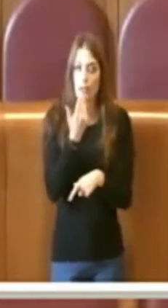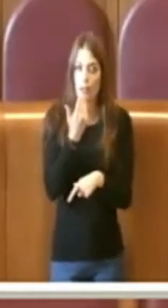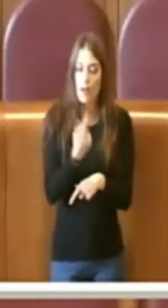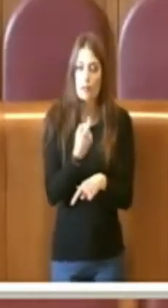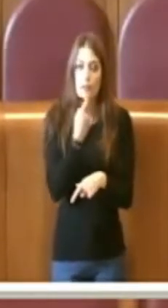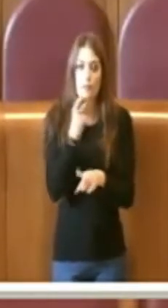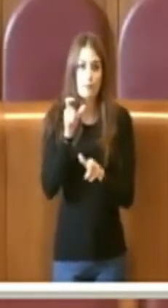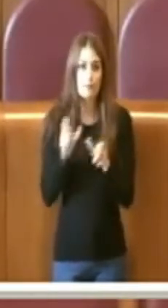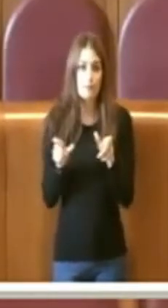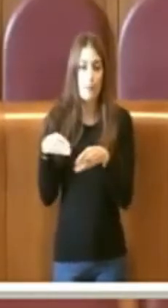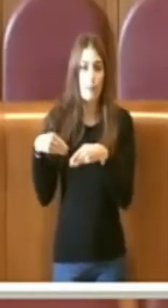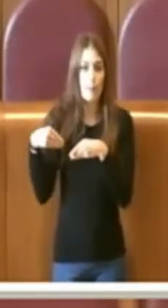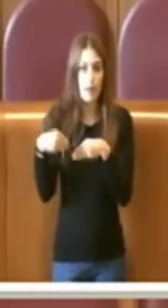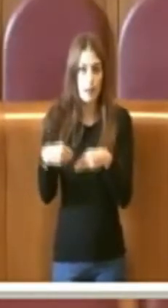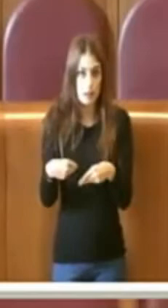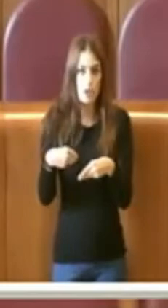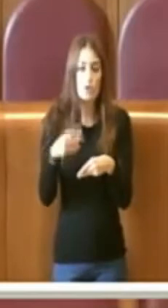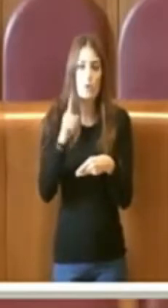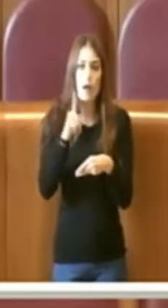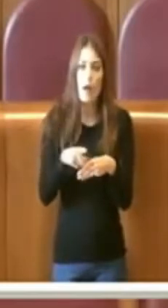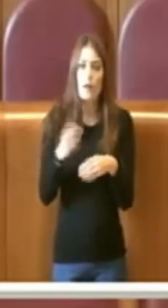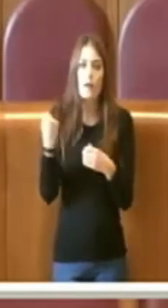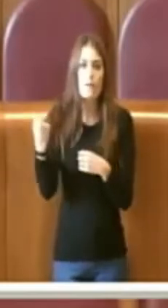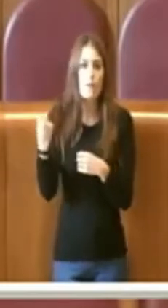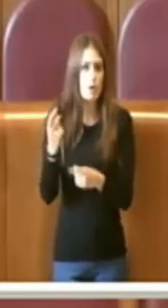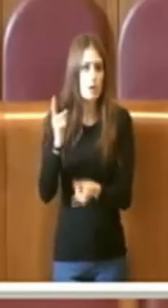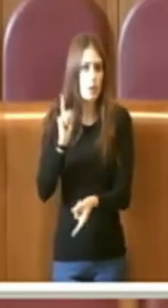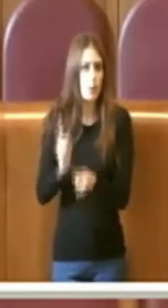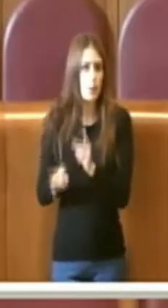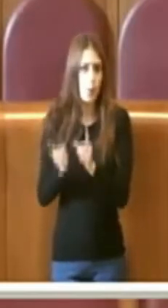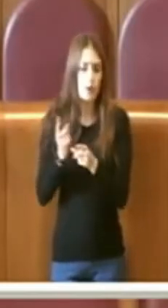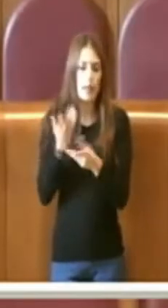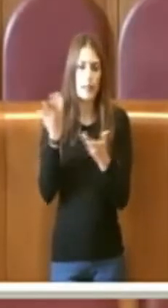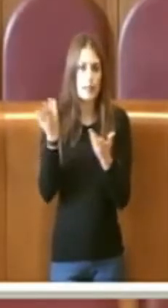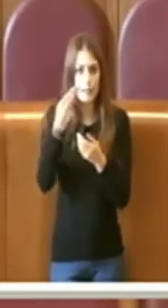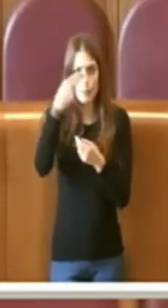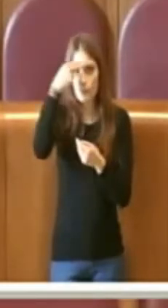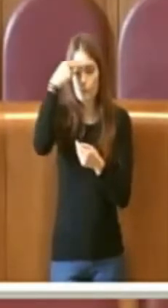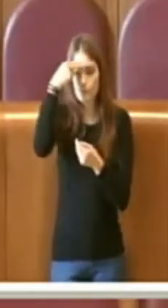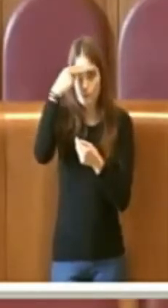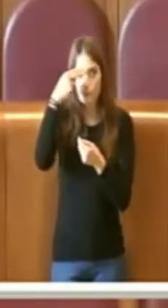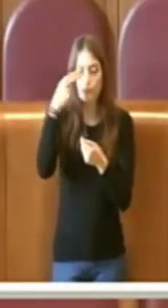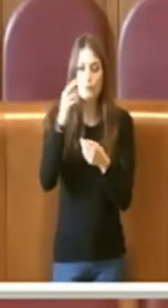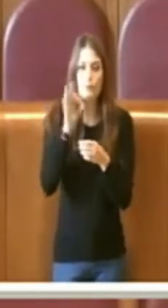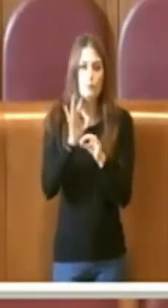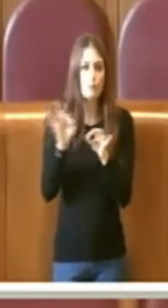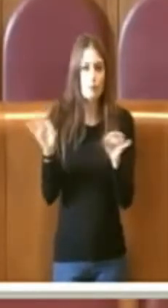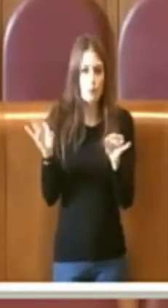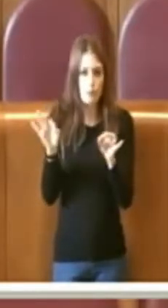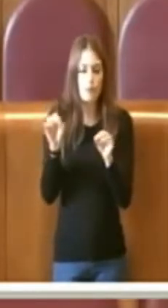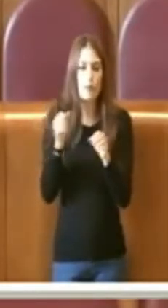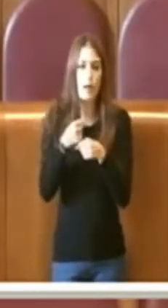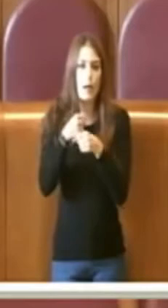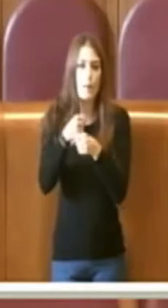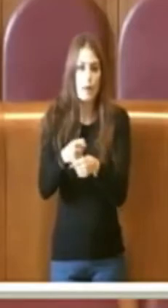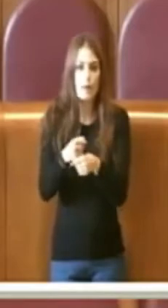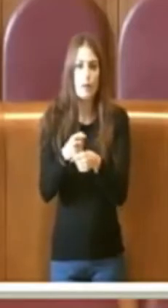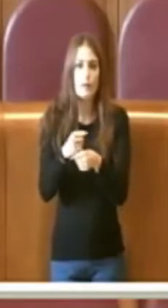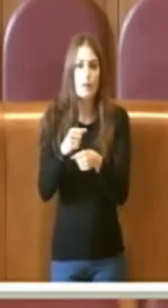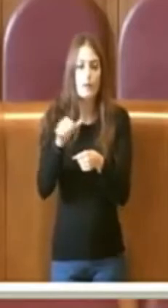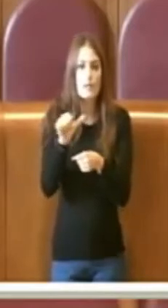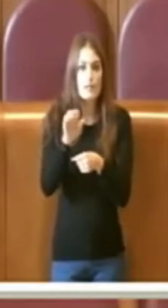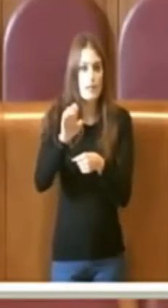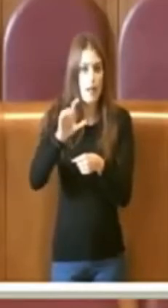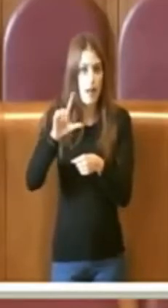partecipato, anche le forze politiche, ricordo alcuni rappresentanti di SEL